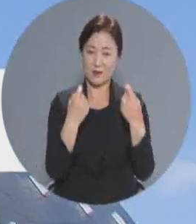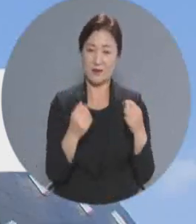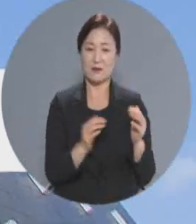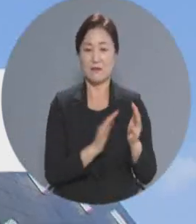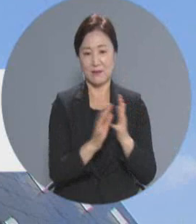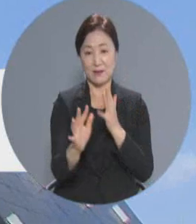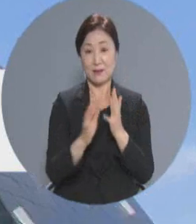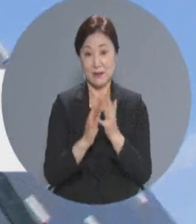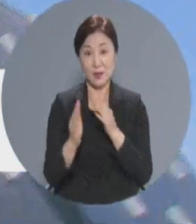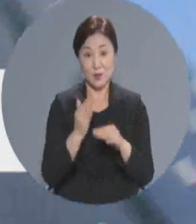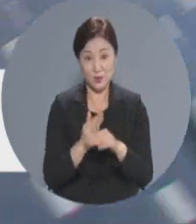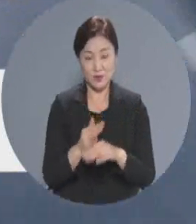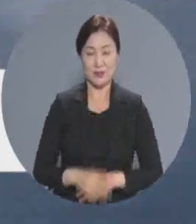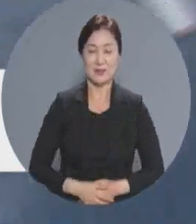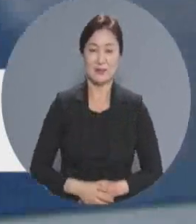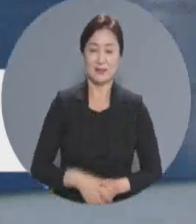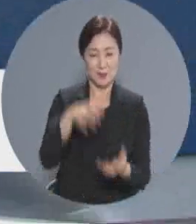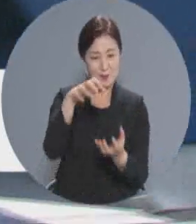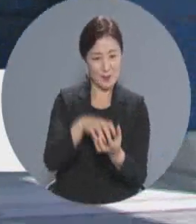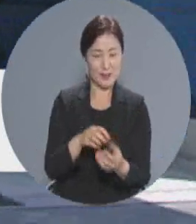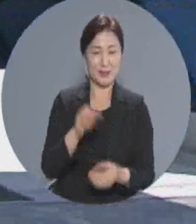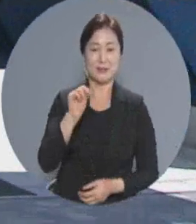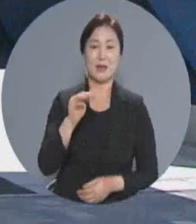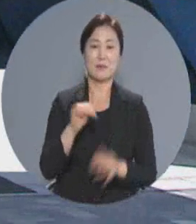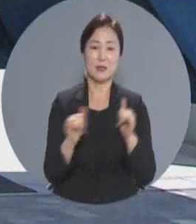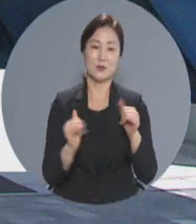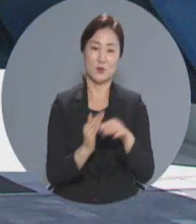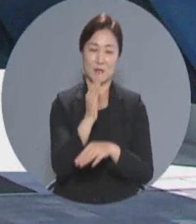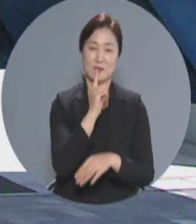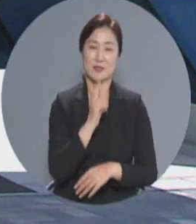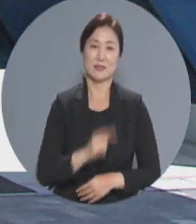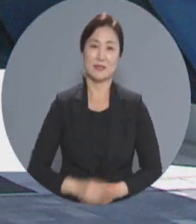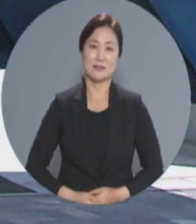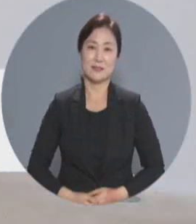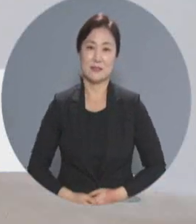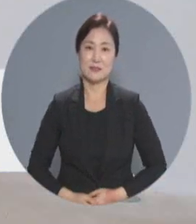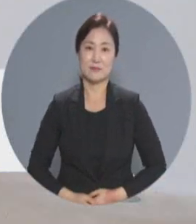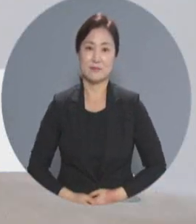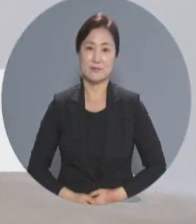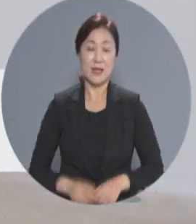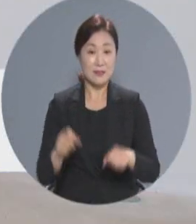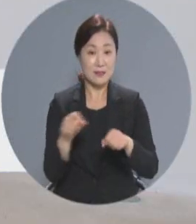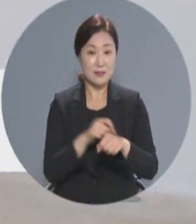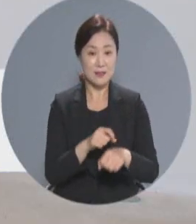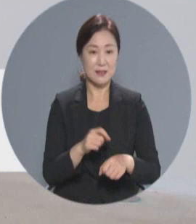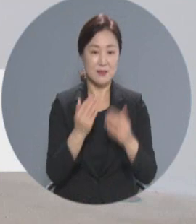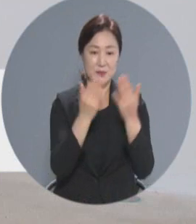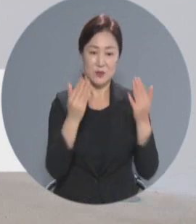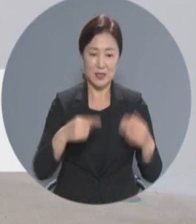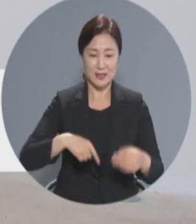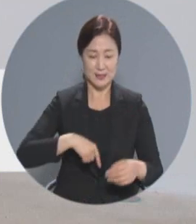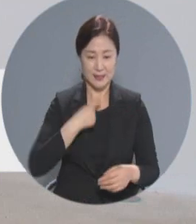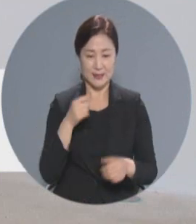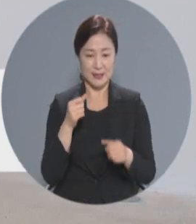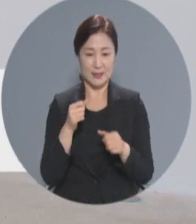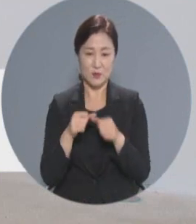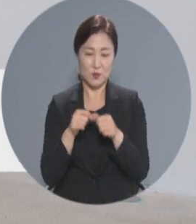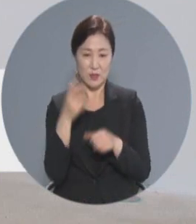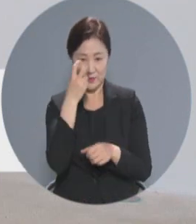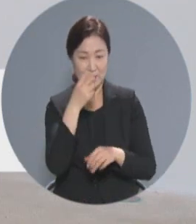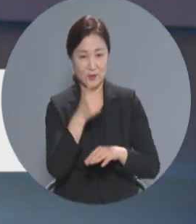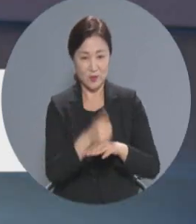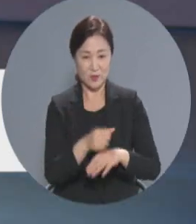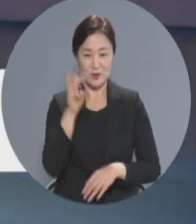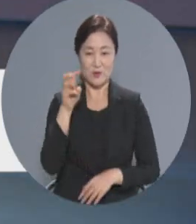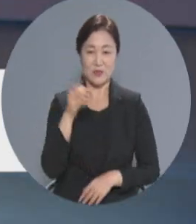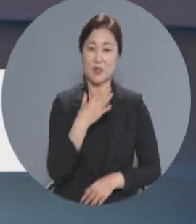않으면서 전시전 관람객 수가 4만 명을 넘어섰습니다. 특히 미술관 자체 설문조사 결과 광양